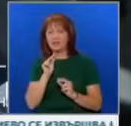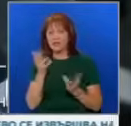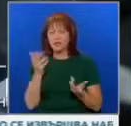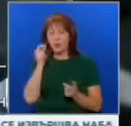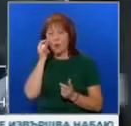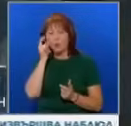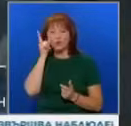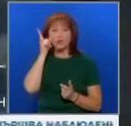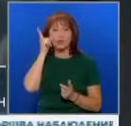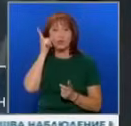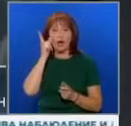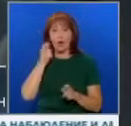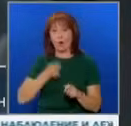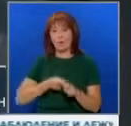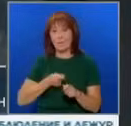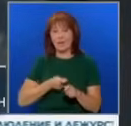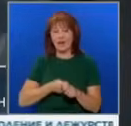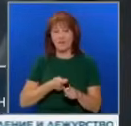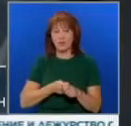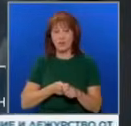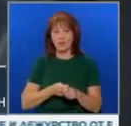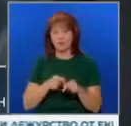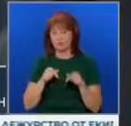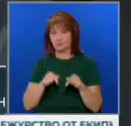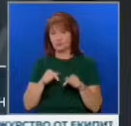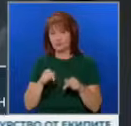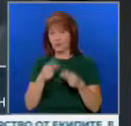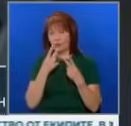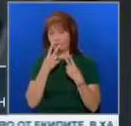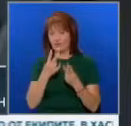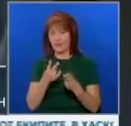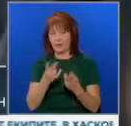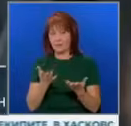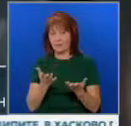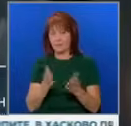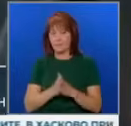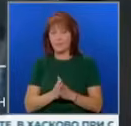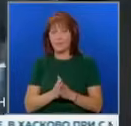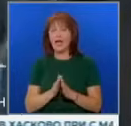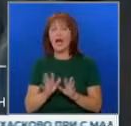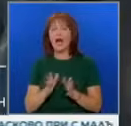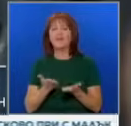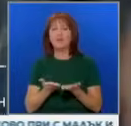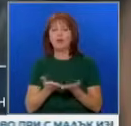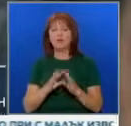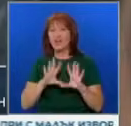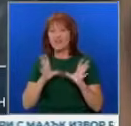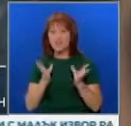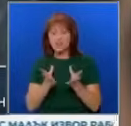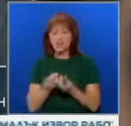учудени от извършеното това, което е, видяхме като находка. Всичко е